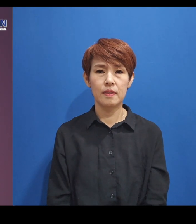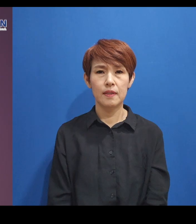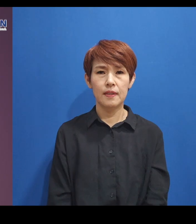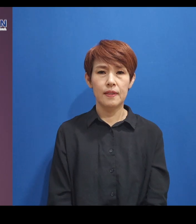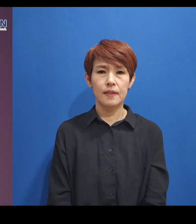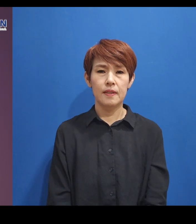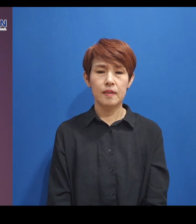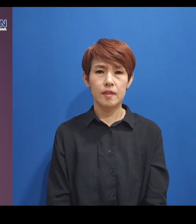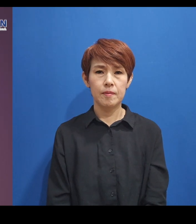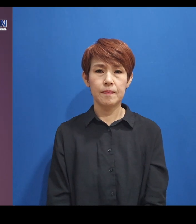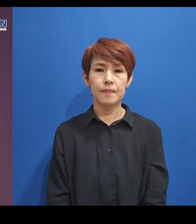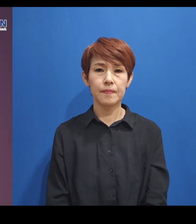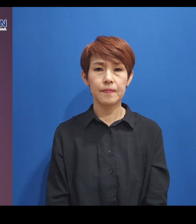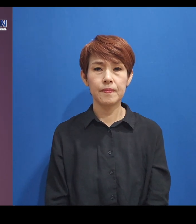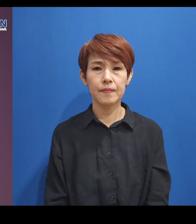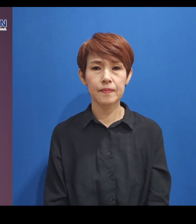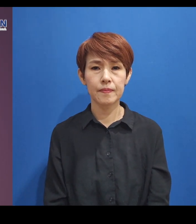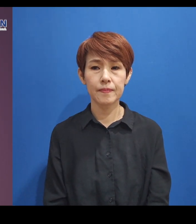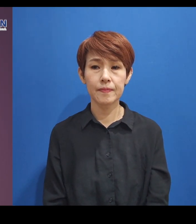말씀을 맺겠습니다.